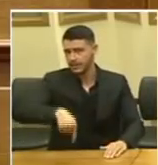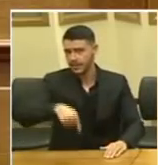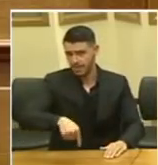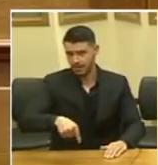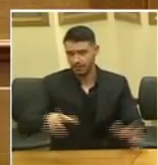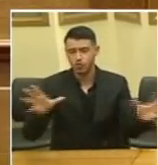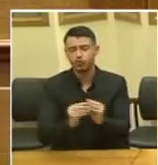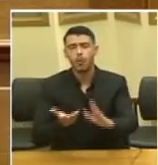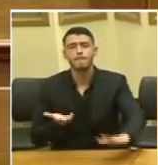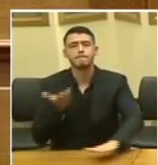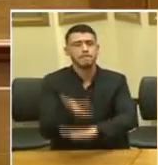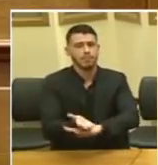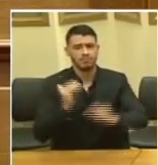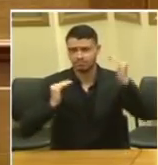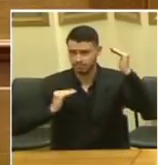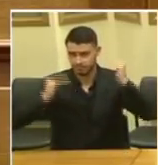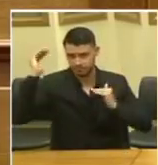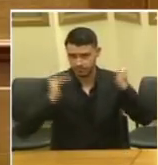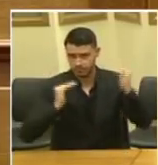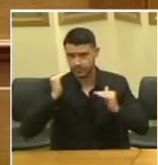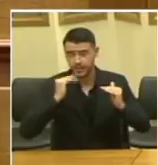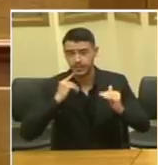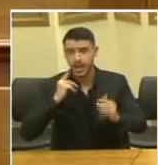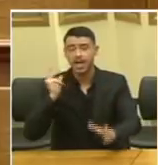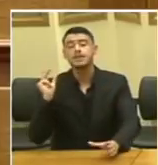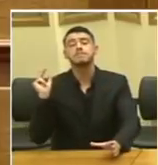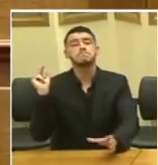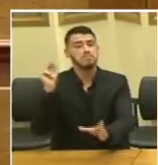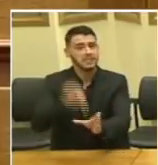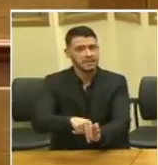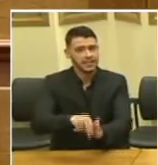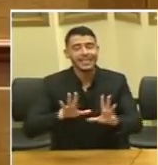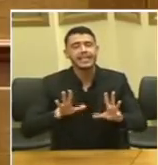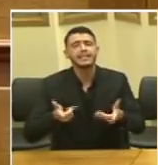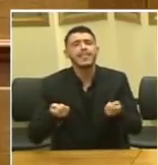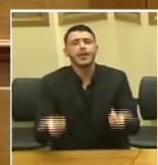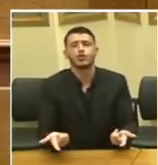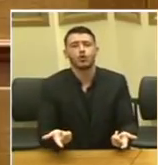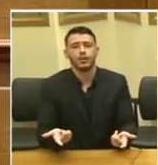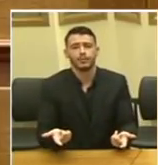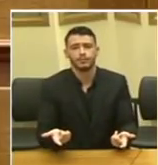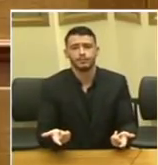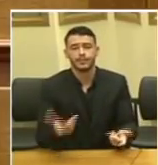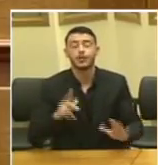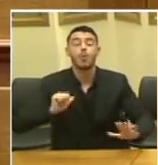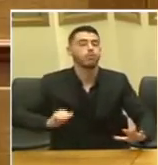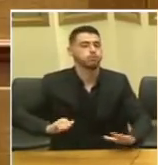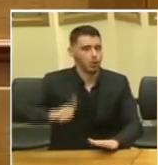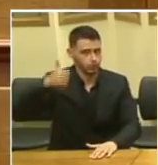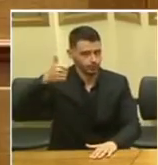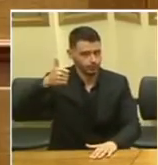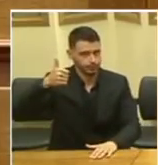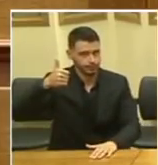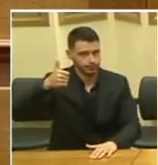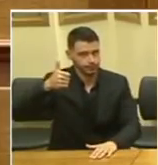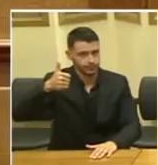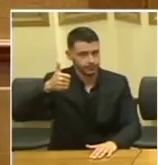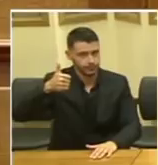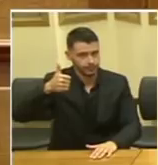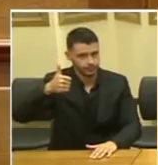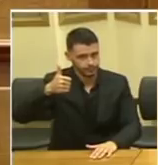δυσπιστίας. Τι θα γινότανε? Δύο τινά. Το πρώτον,